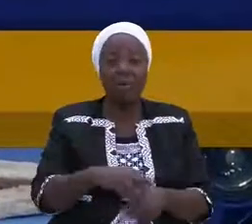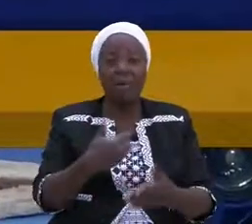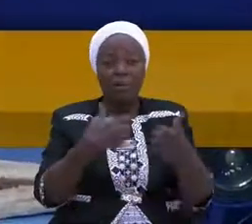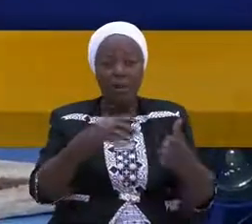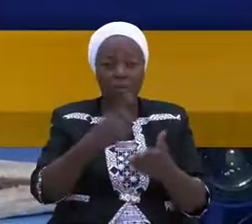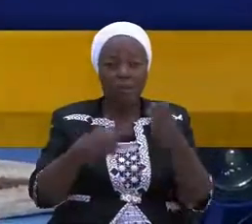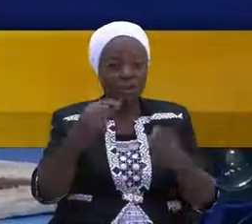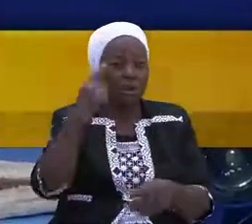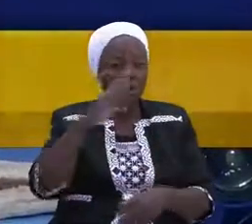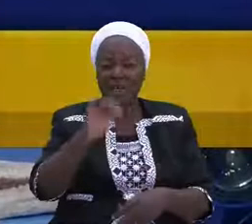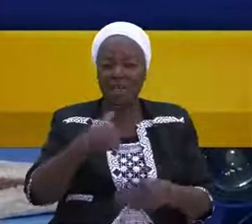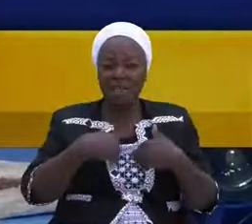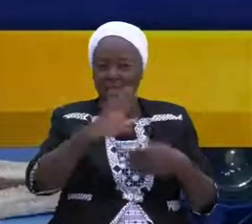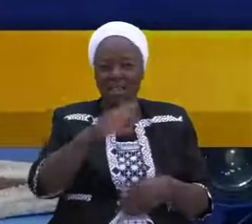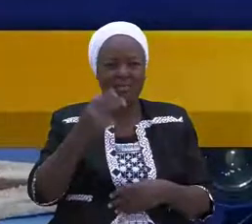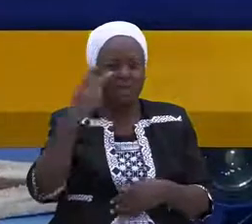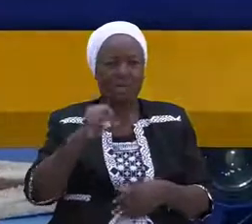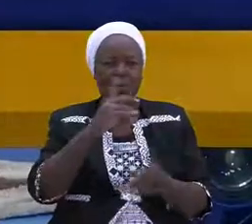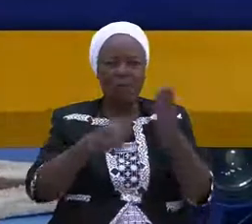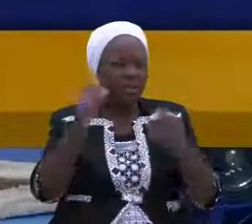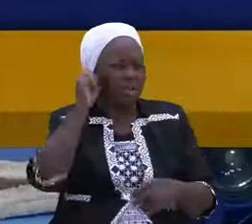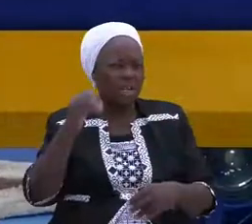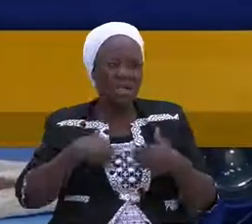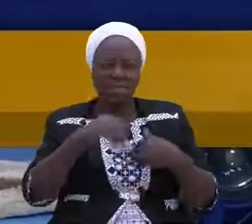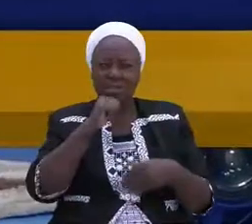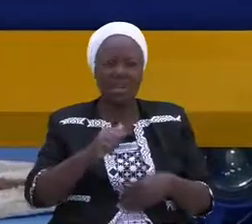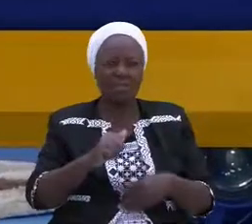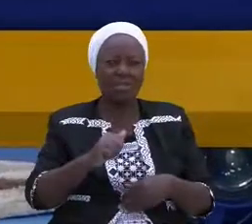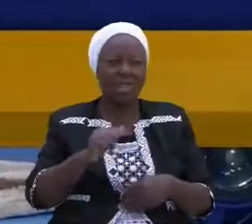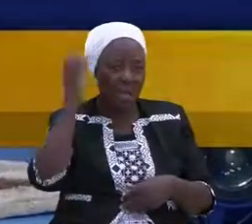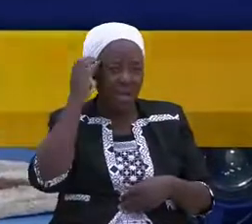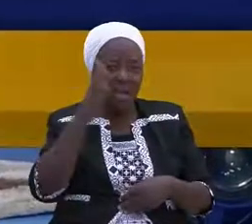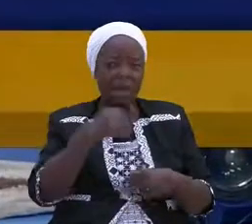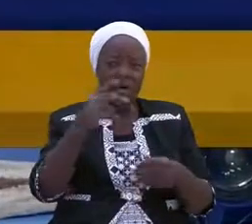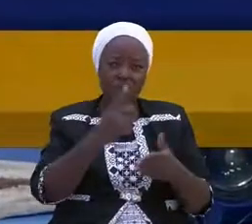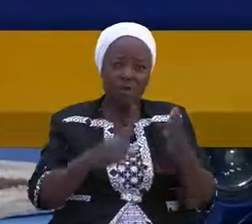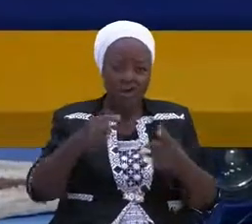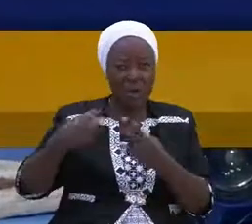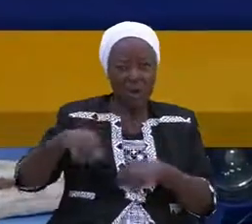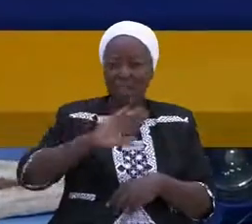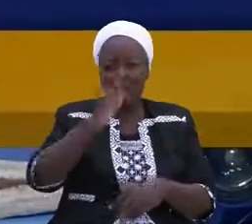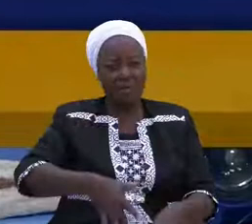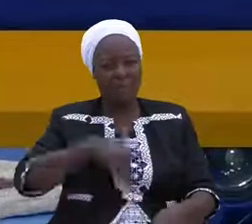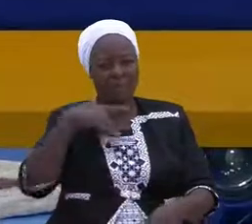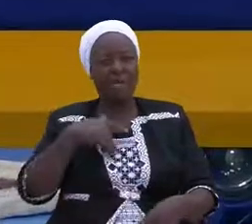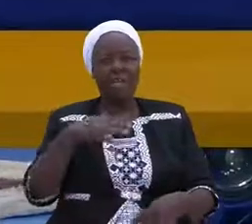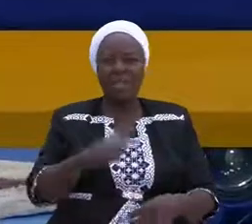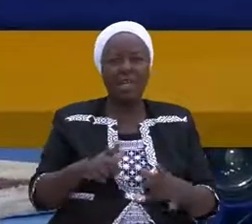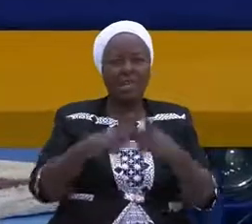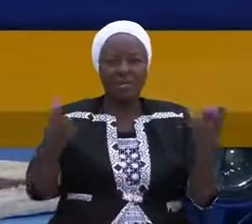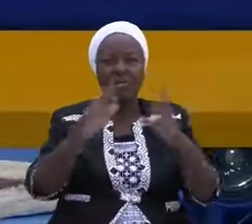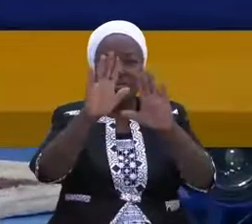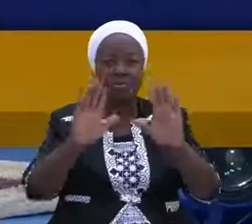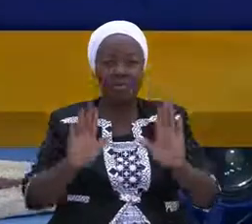tes yeux n'ont jamais vu, ce que tes oreilles n'ont jamais entendu, ce que ton cœur n'a jamais ressenti, les